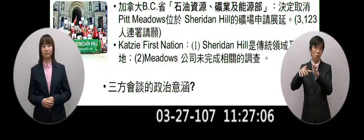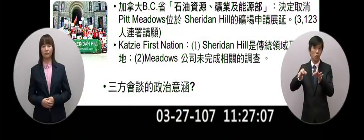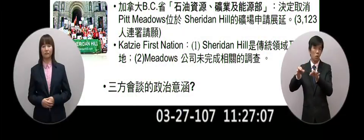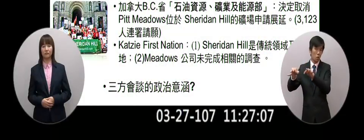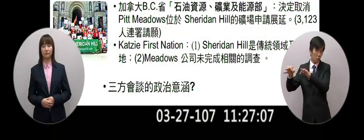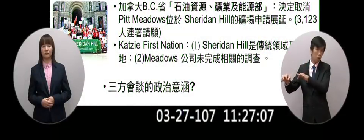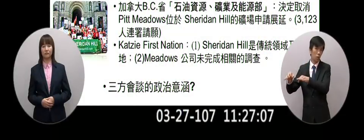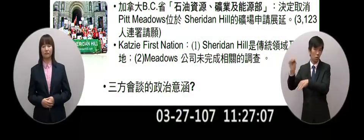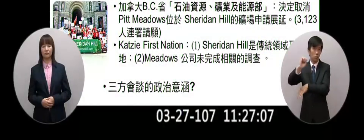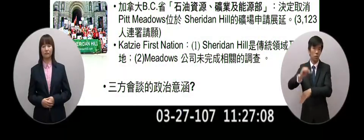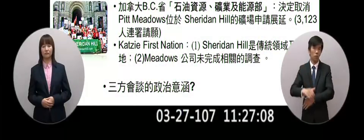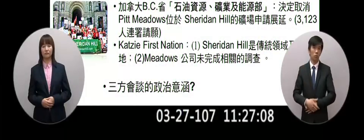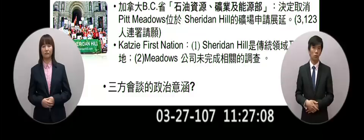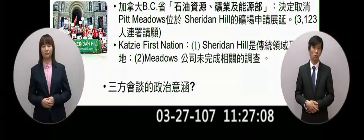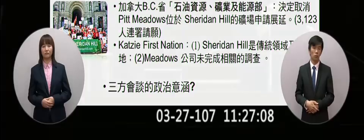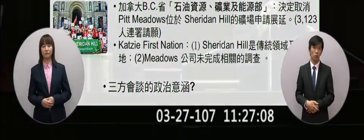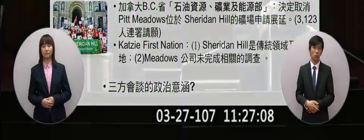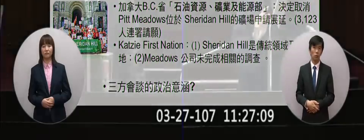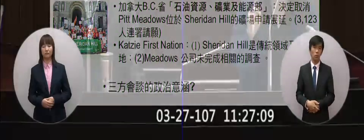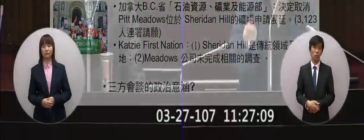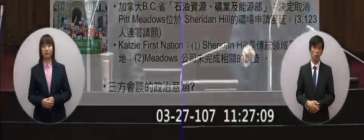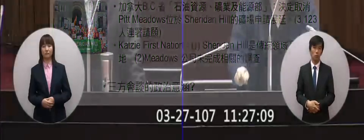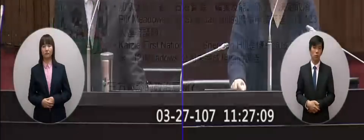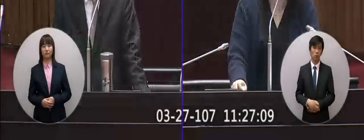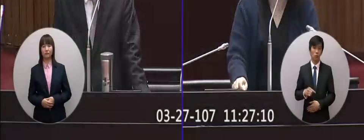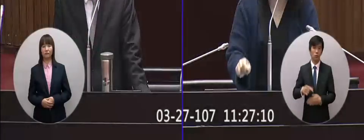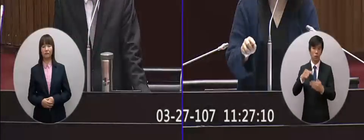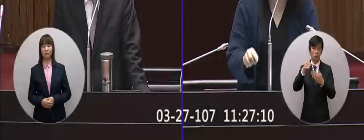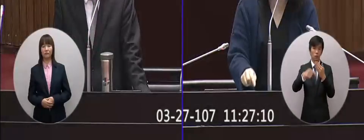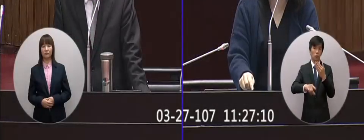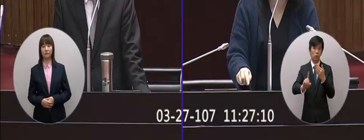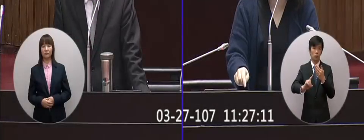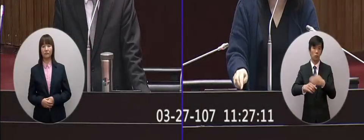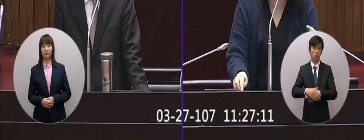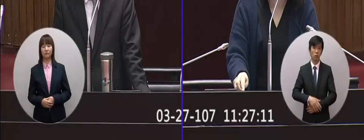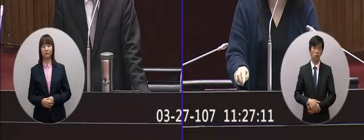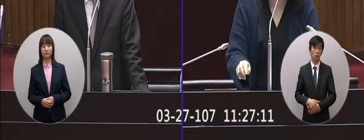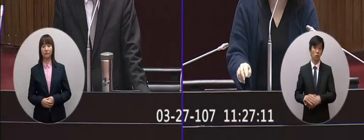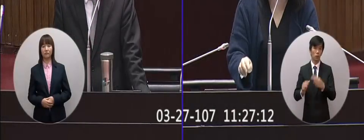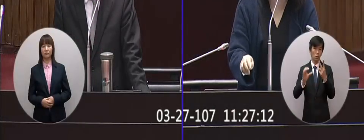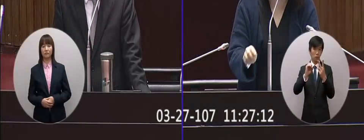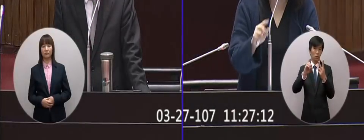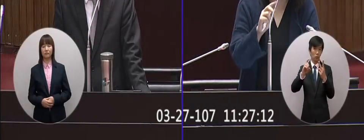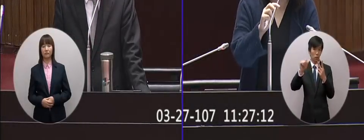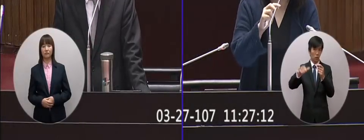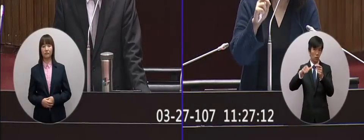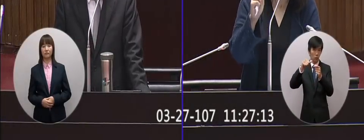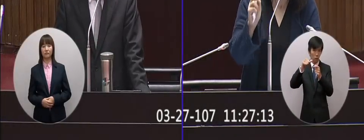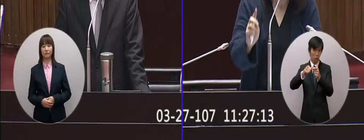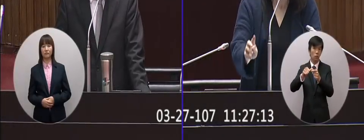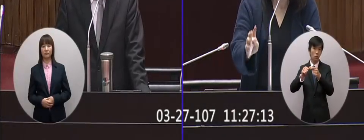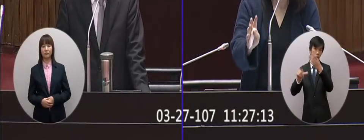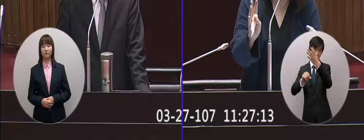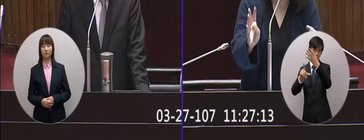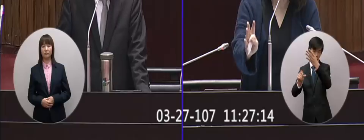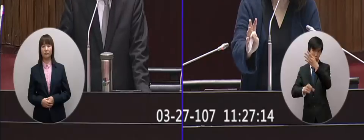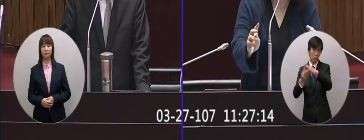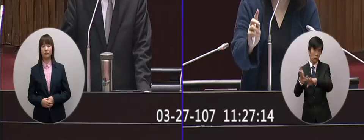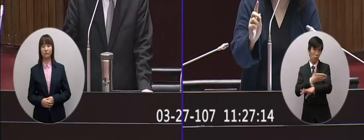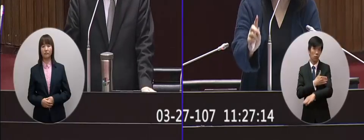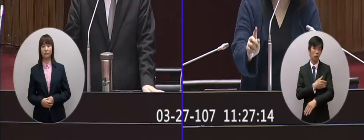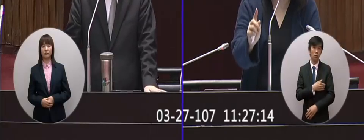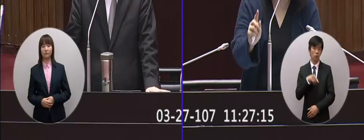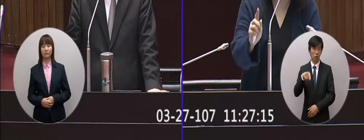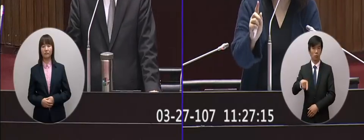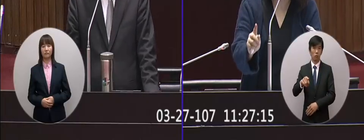是开 Casey First Nation 从2015年4月以来，因为他们